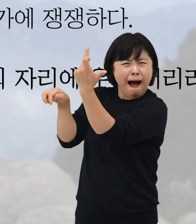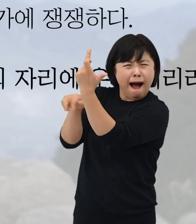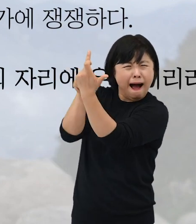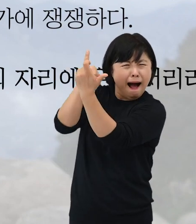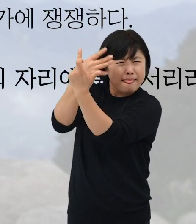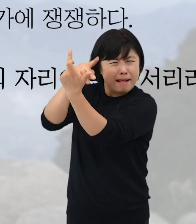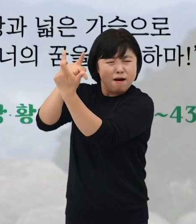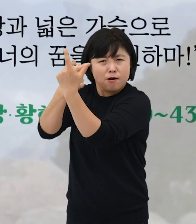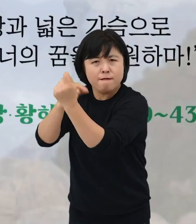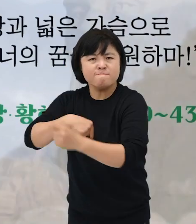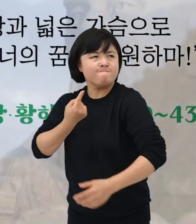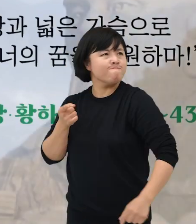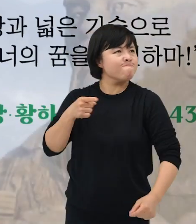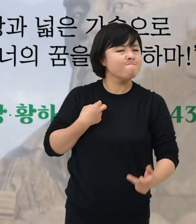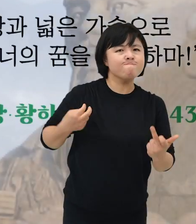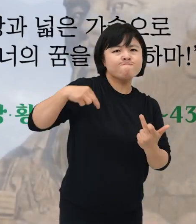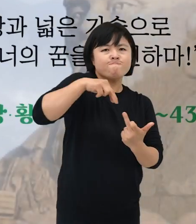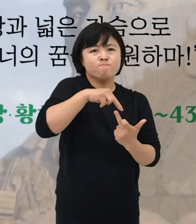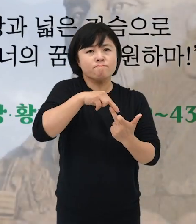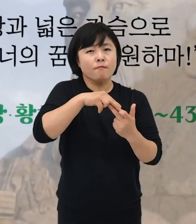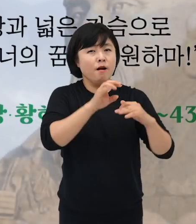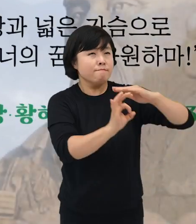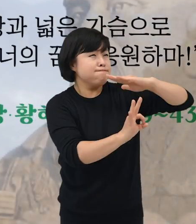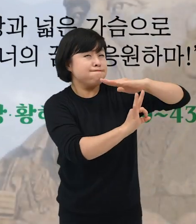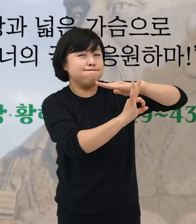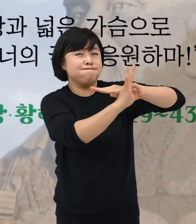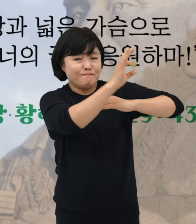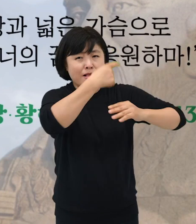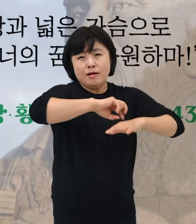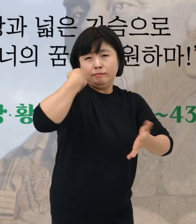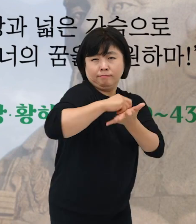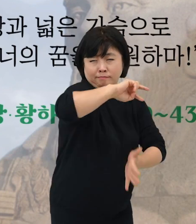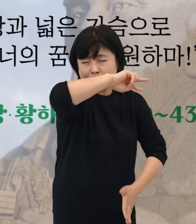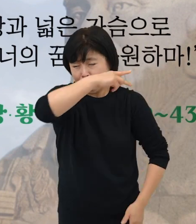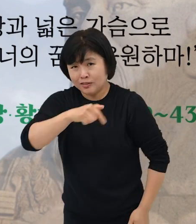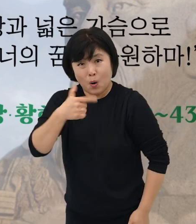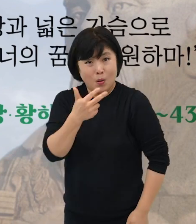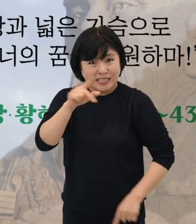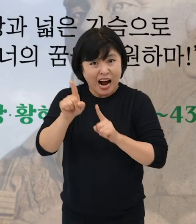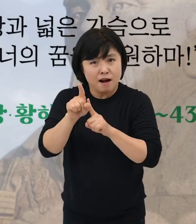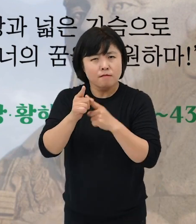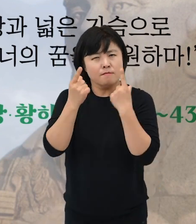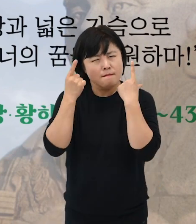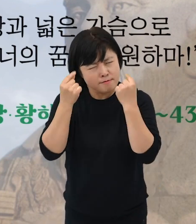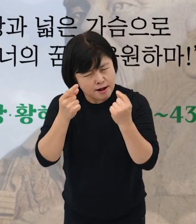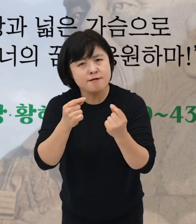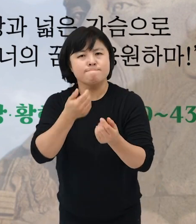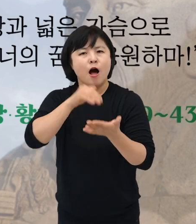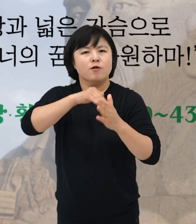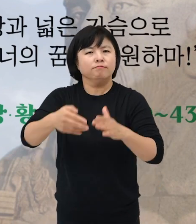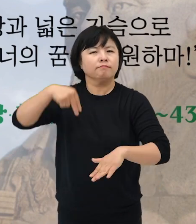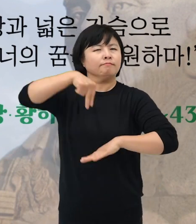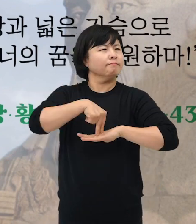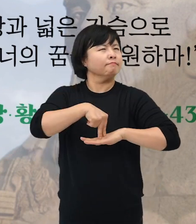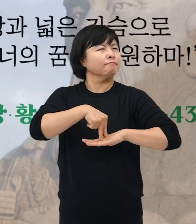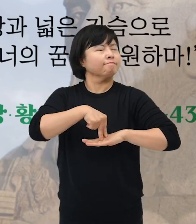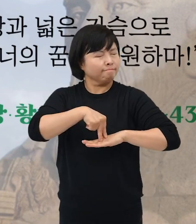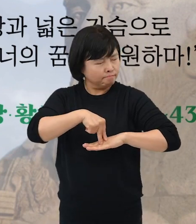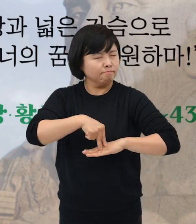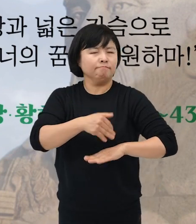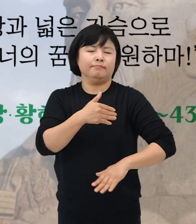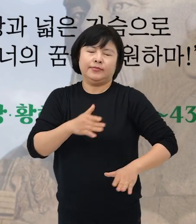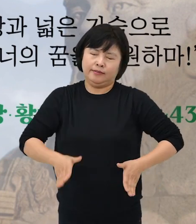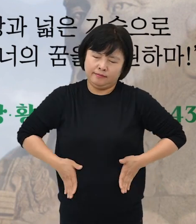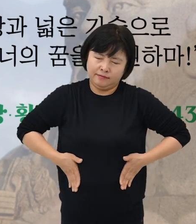서리라. 일출을 보고 돌아가는 길에 공자님께서 여전히 그 바위에 우뚝 선 채로 자상하게